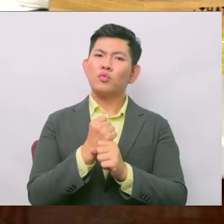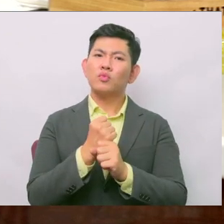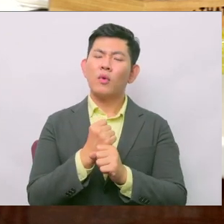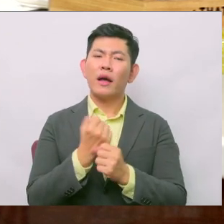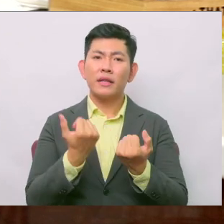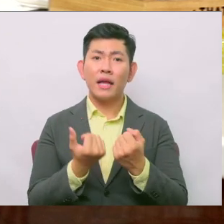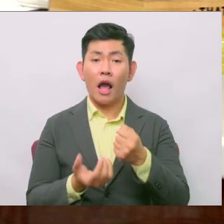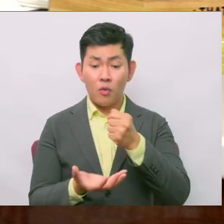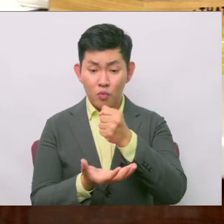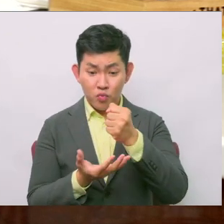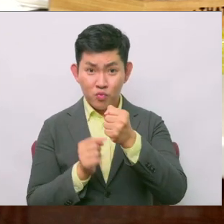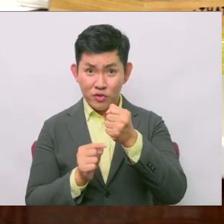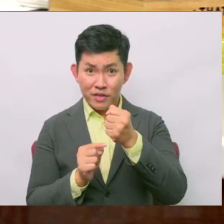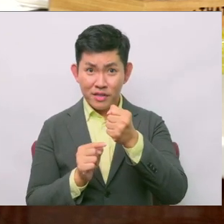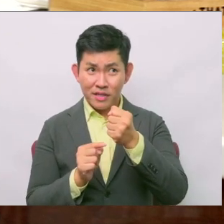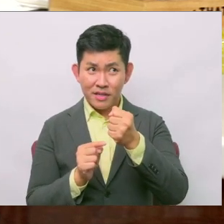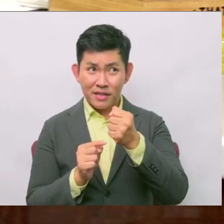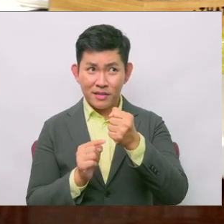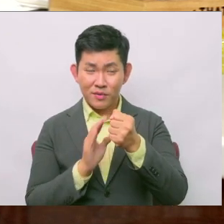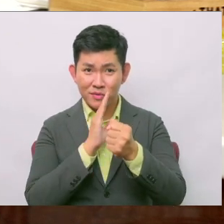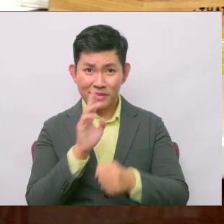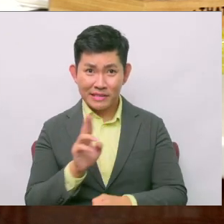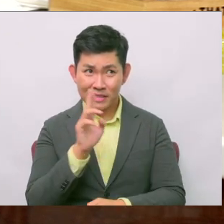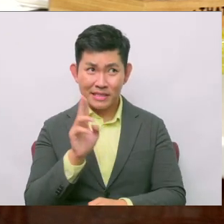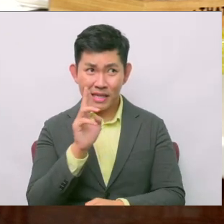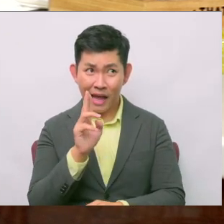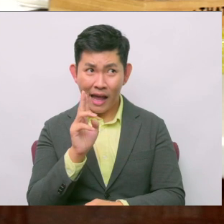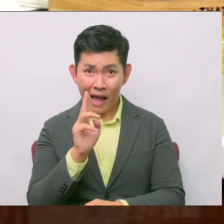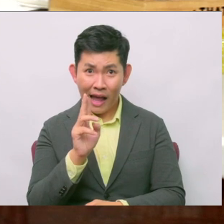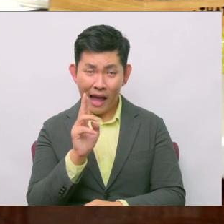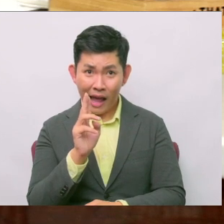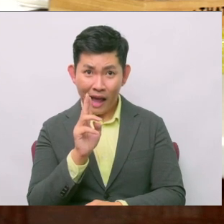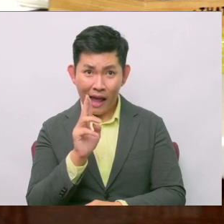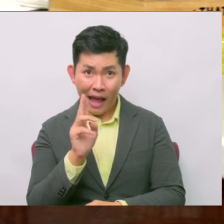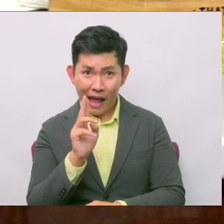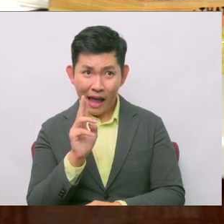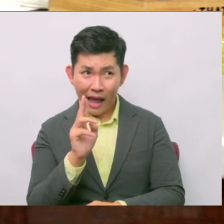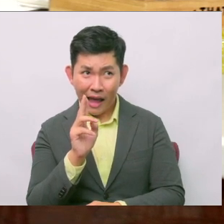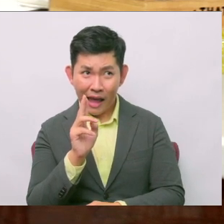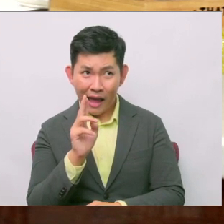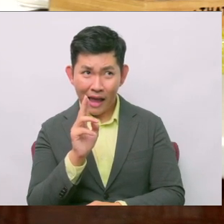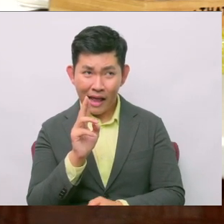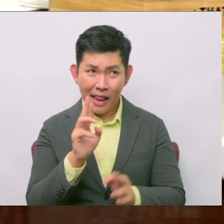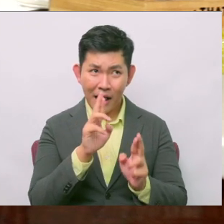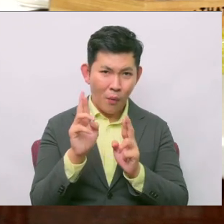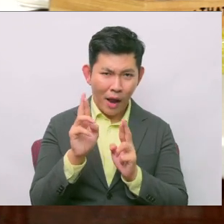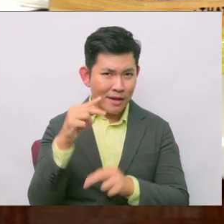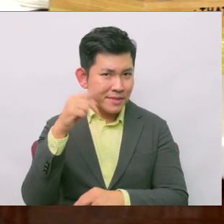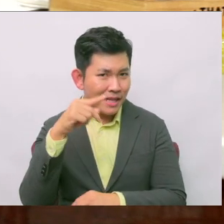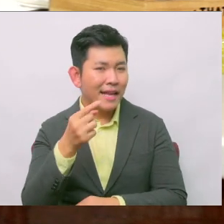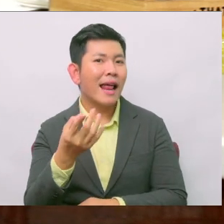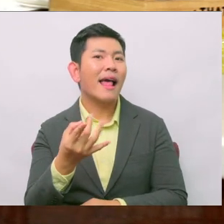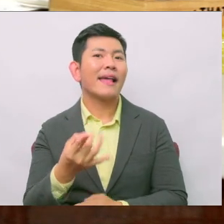ถ้าเกิดว่าเวลาเราใช้ถ่ายมานะคะถ่ายมาเราต้องระมัดระวังอะไรเป็นพิเศ